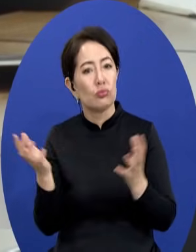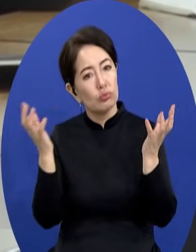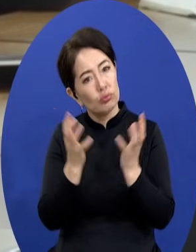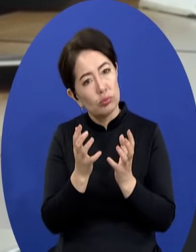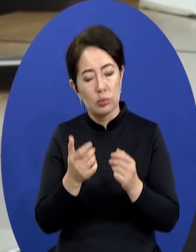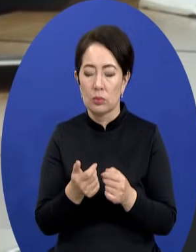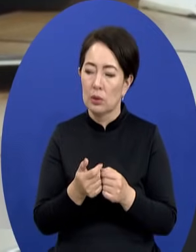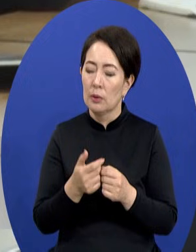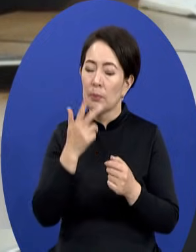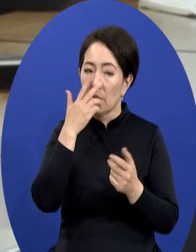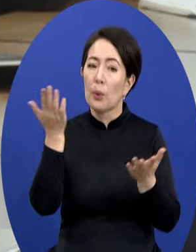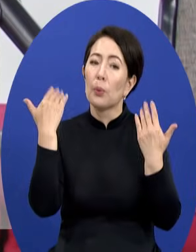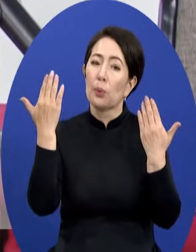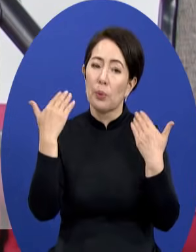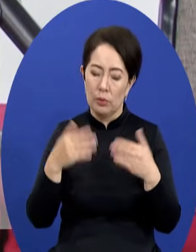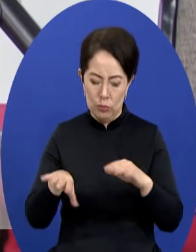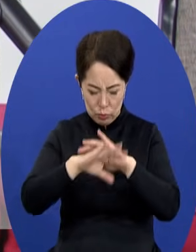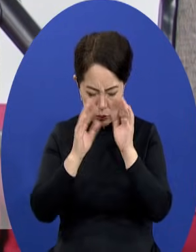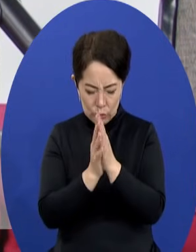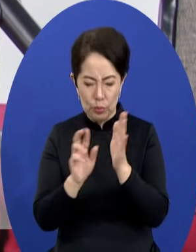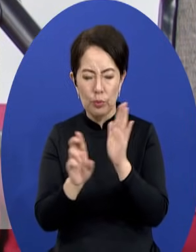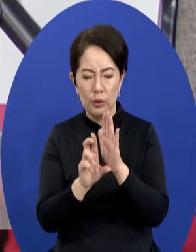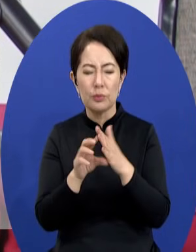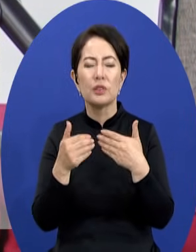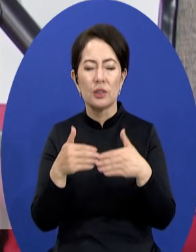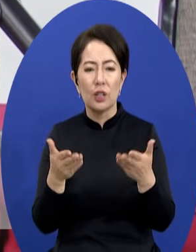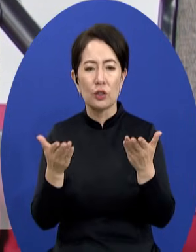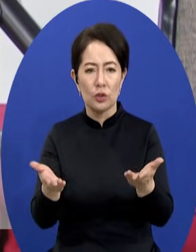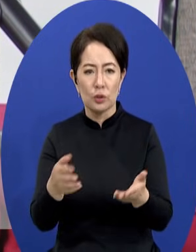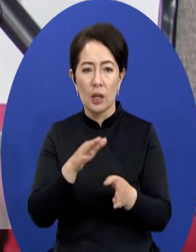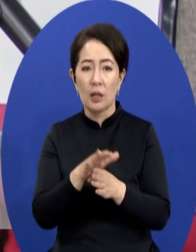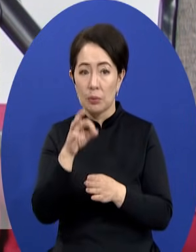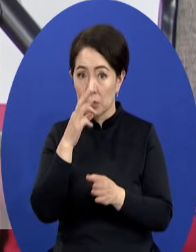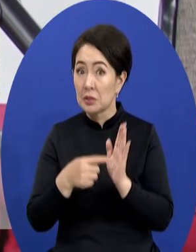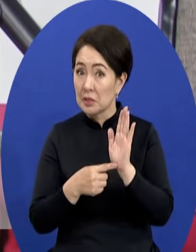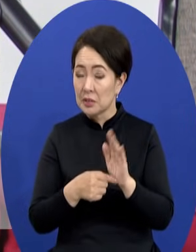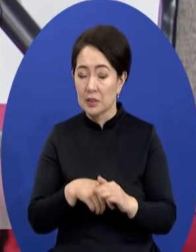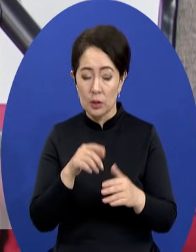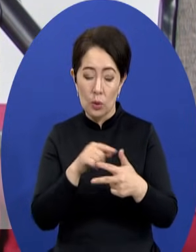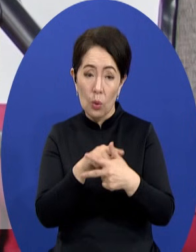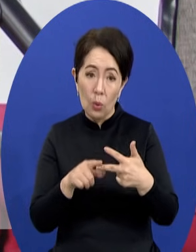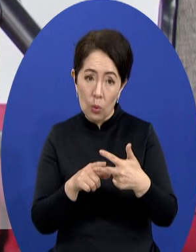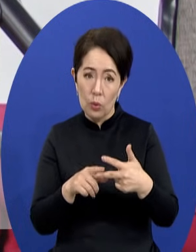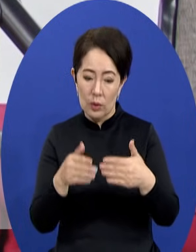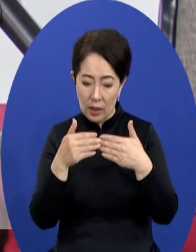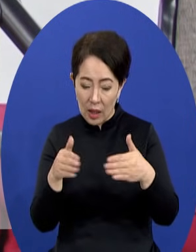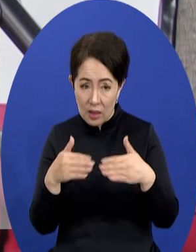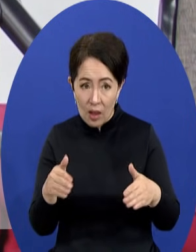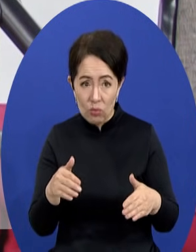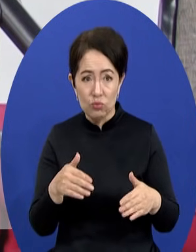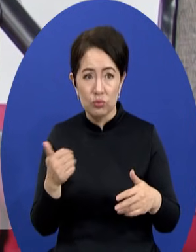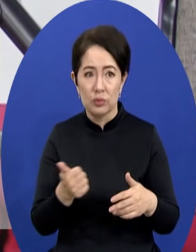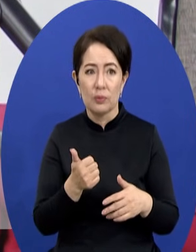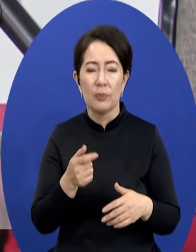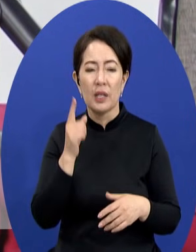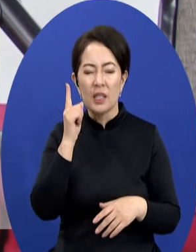одоо гарах энэ салхилах энэ бүх боломжийг бүрэн одоо нээж байгааг бас аль бисаар мэдгдэв. За энэ 3 хөдөлгөөн бүрэн нээгдснээр нэг